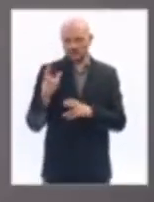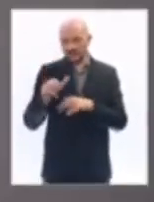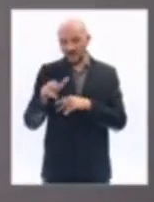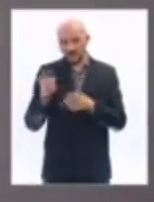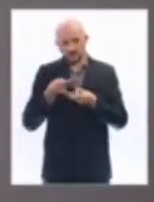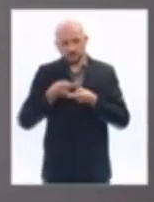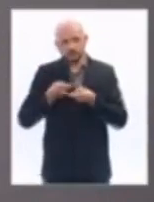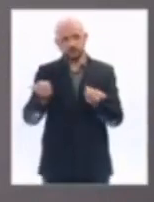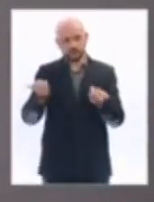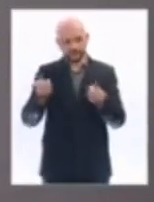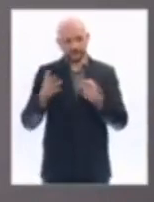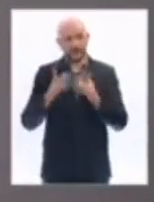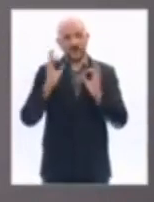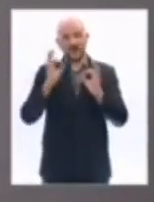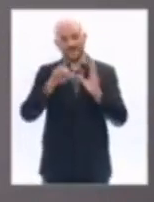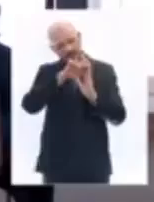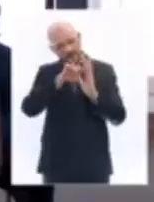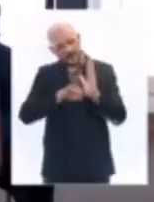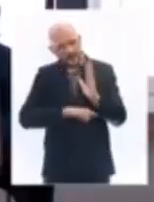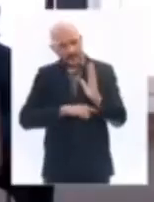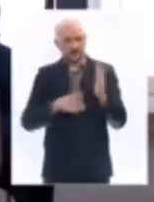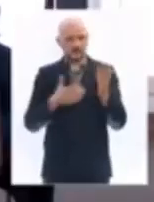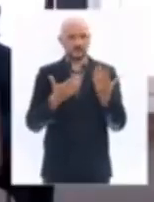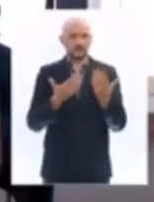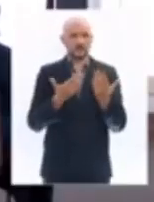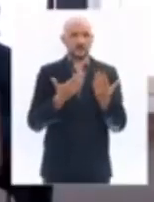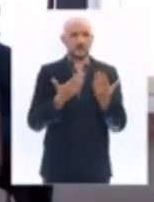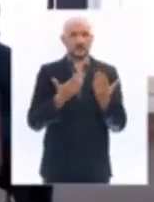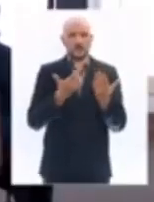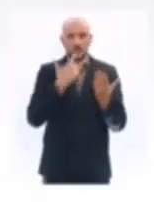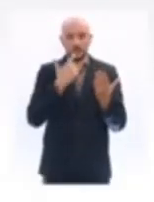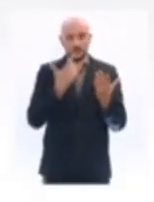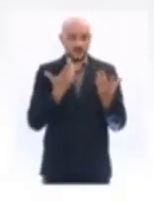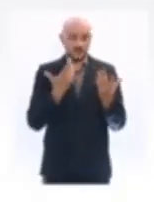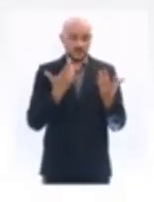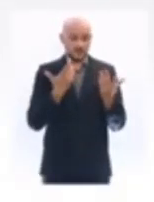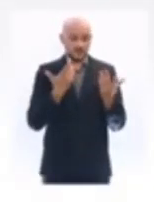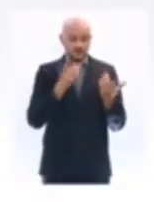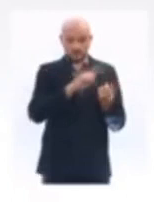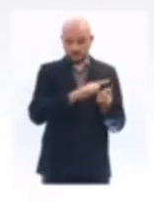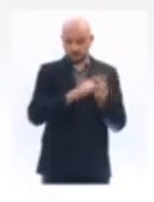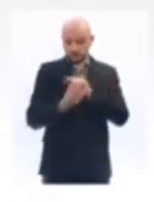c'est distinct des négociations que les partenaires sociaux ont engagées pour